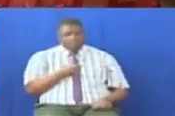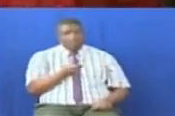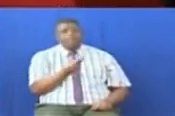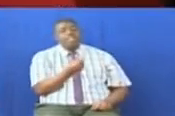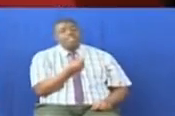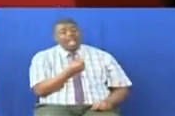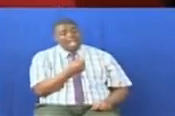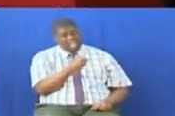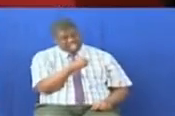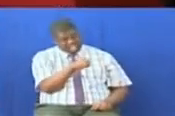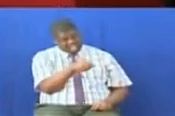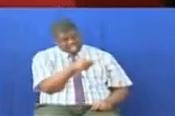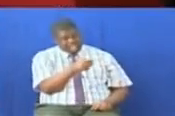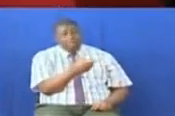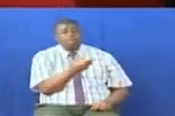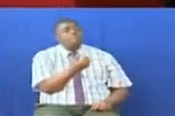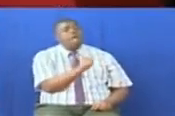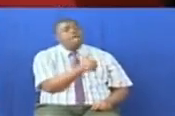ataambiwa labda bado